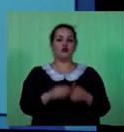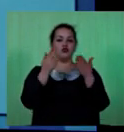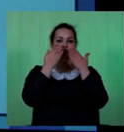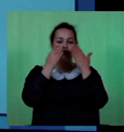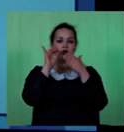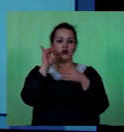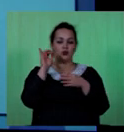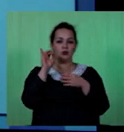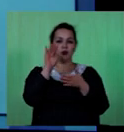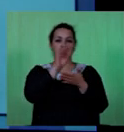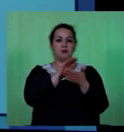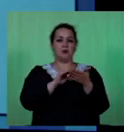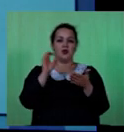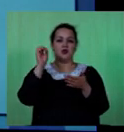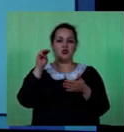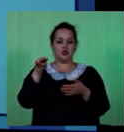пишет,